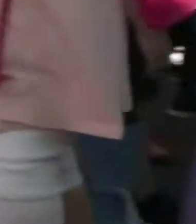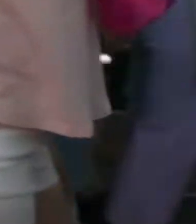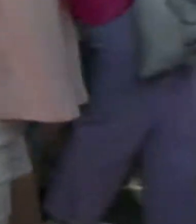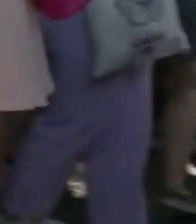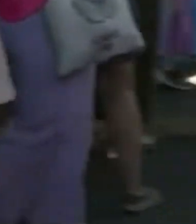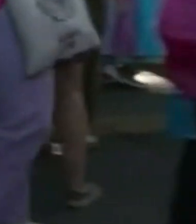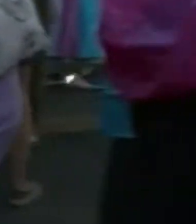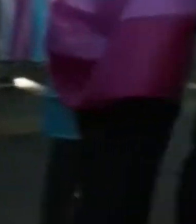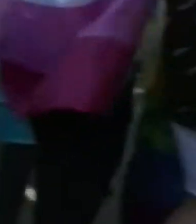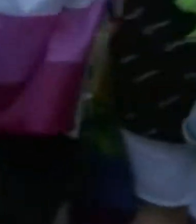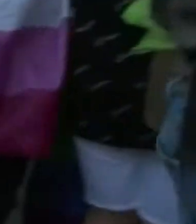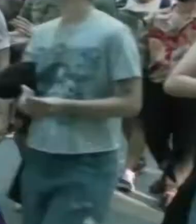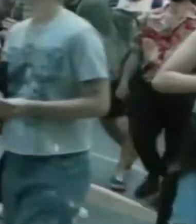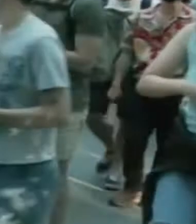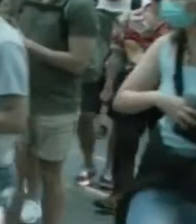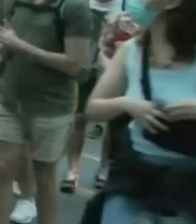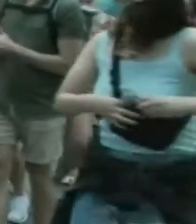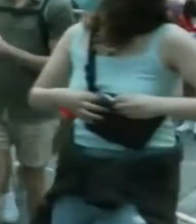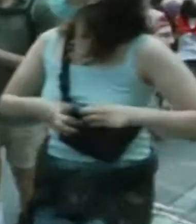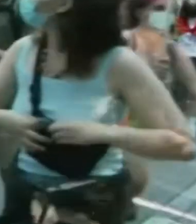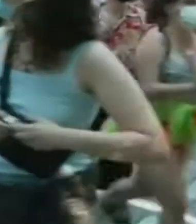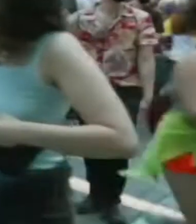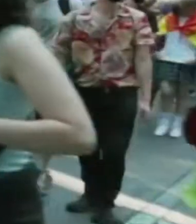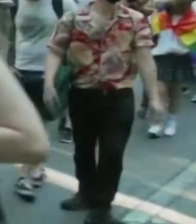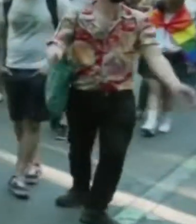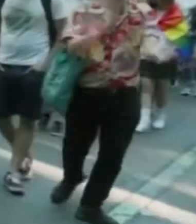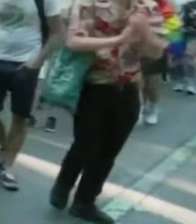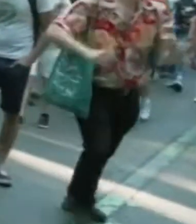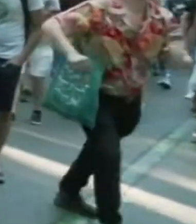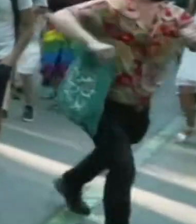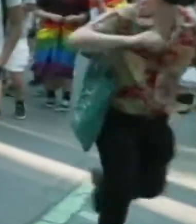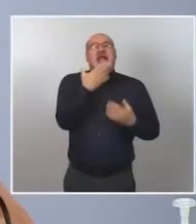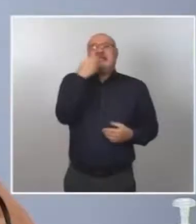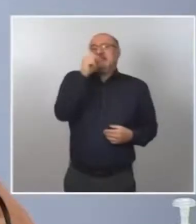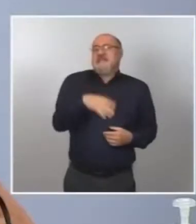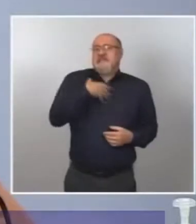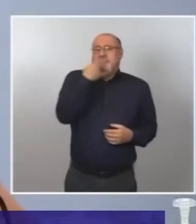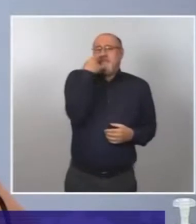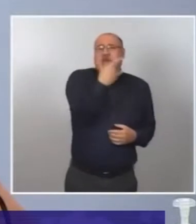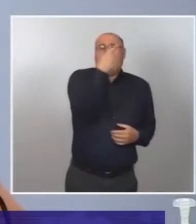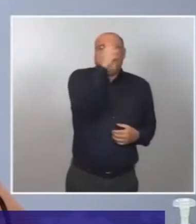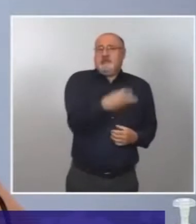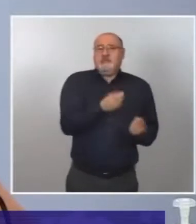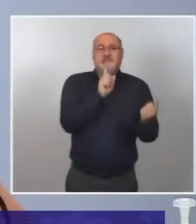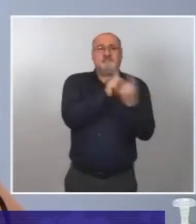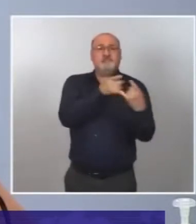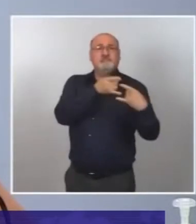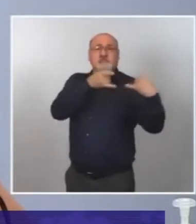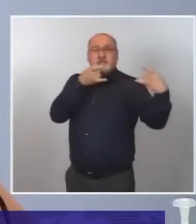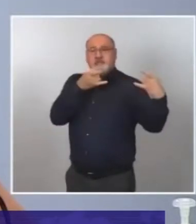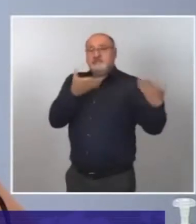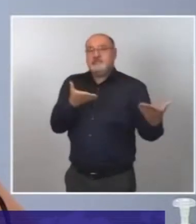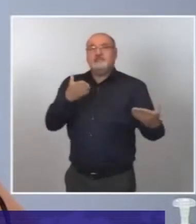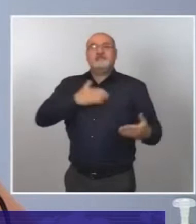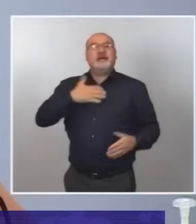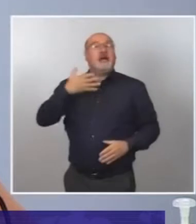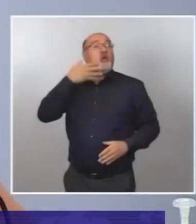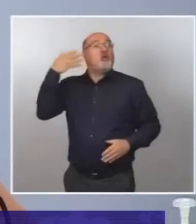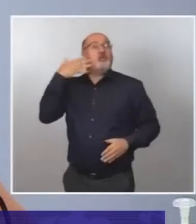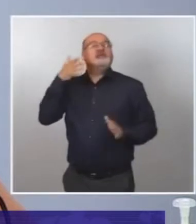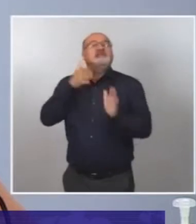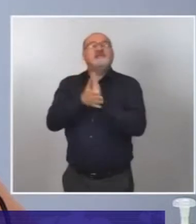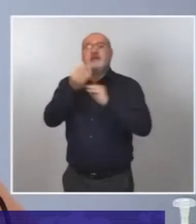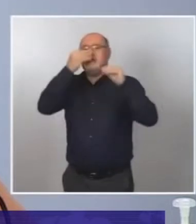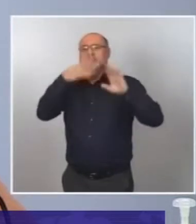결혼의 정의도 남여의 권리 해서 사람의 권리로 수정됩니다 st 로 오히려 아셈 5씩 스토리야 거 논할 a